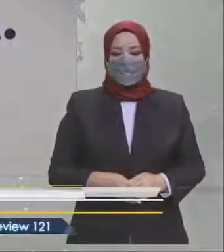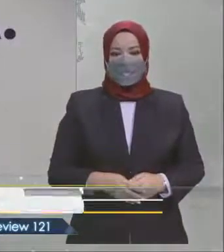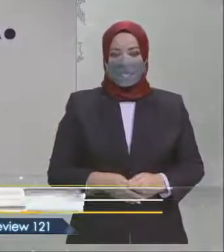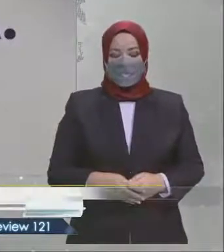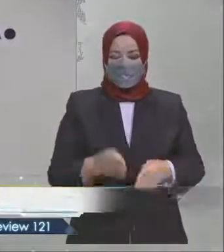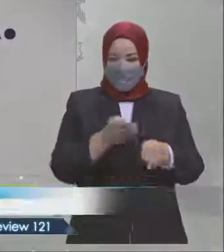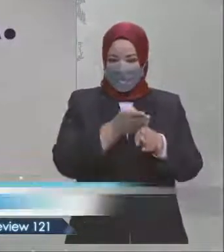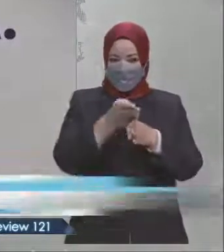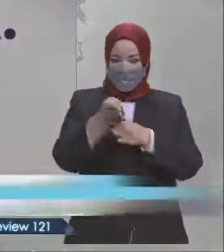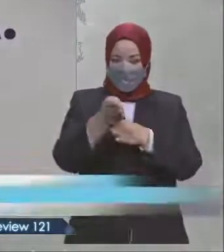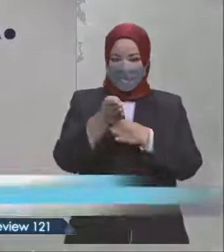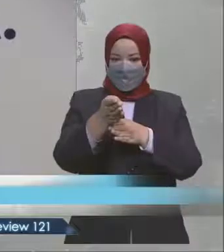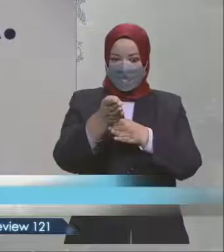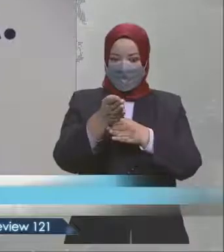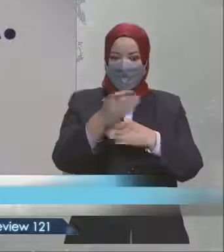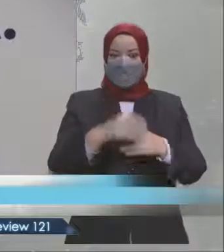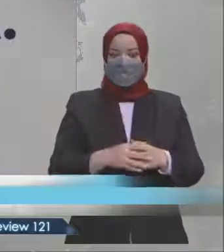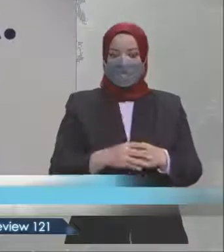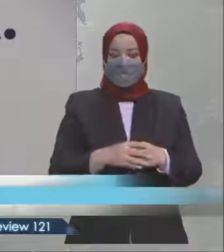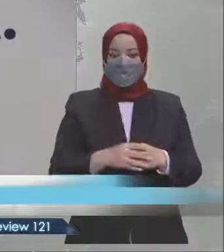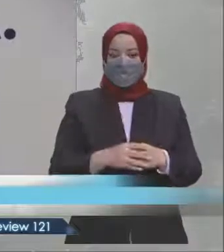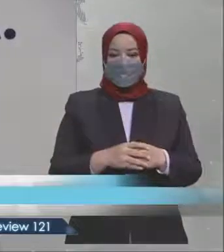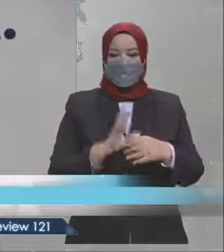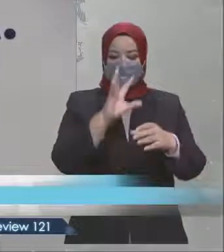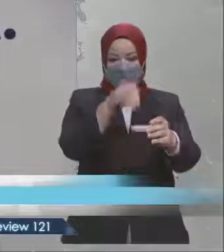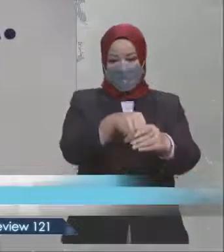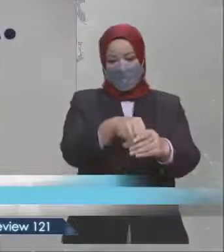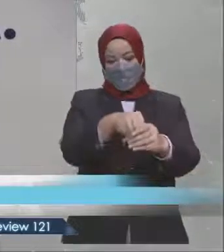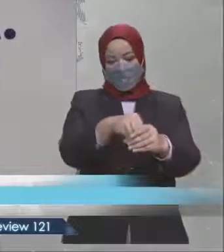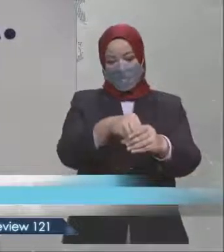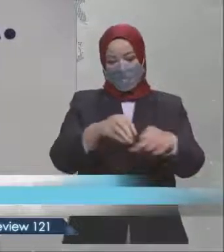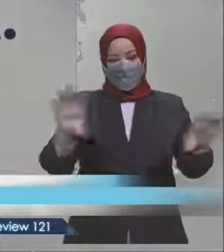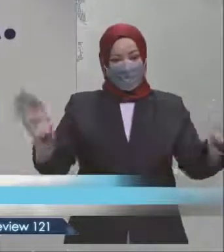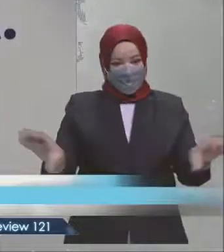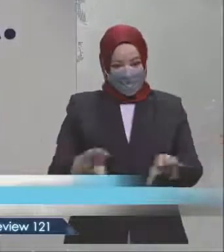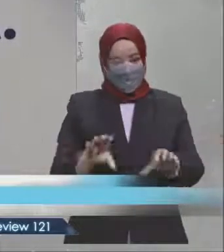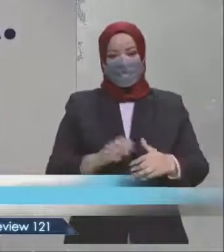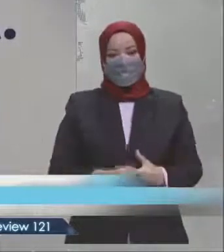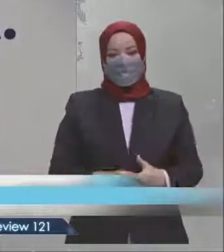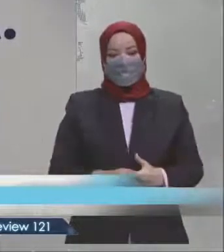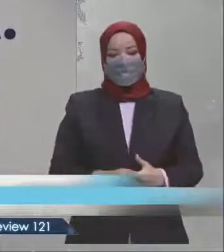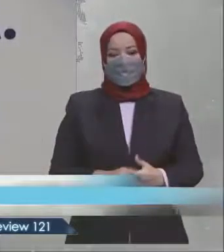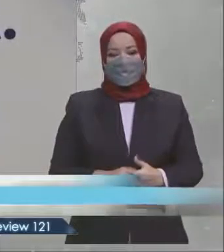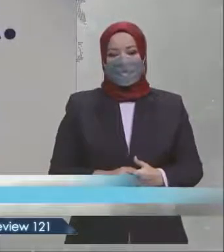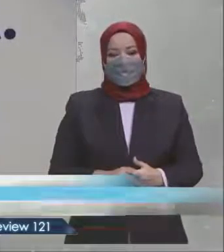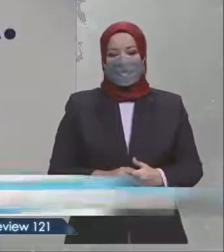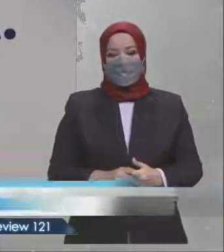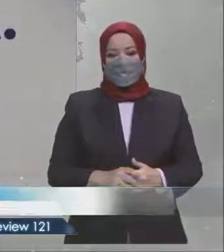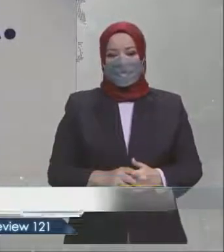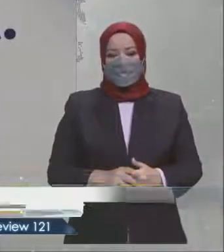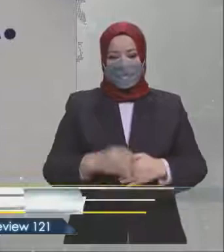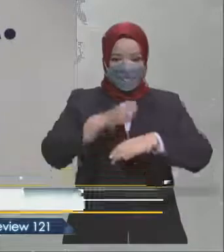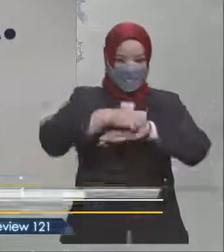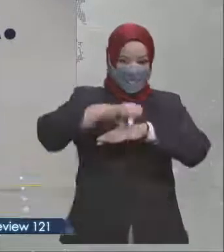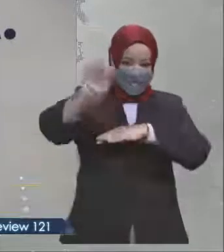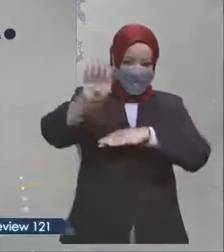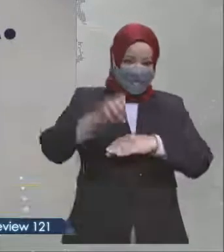Antara sektor yang terlibat adalah sektor pembuatan, sektor